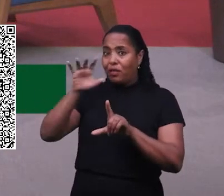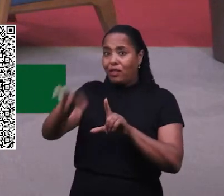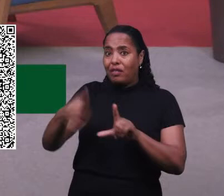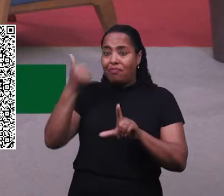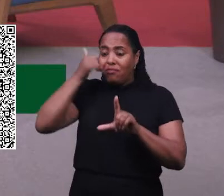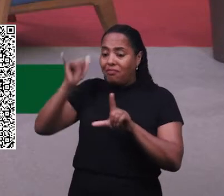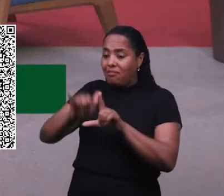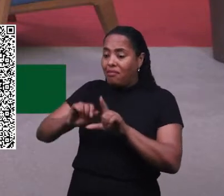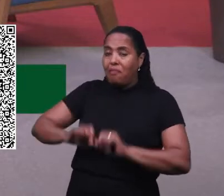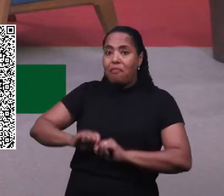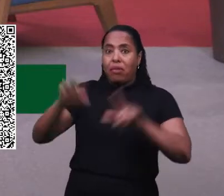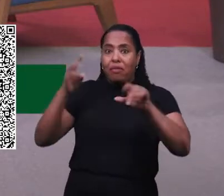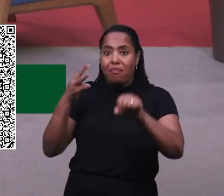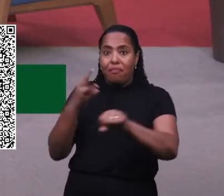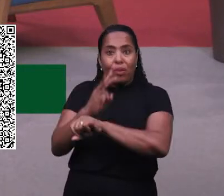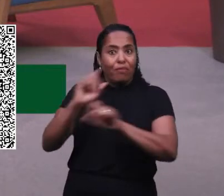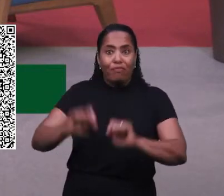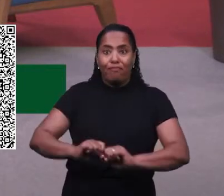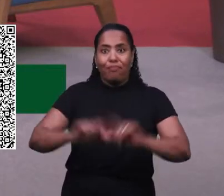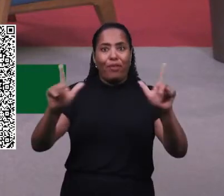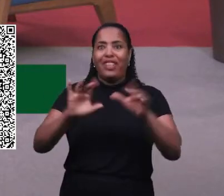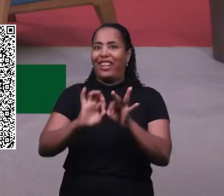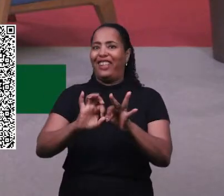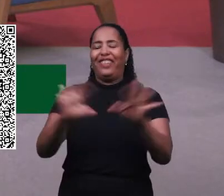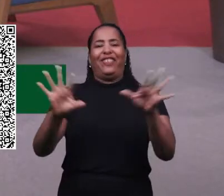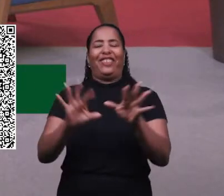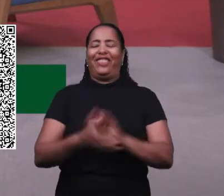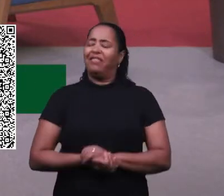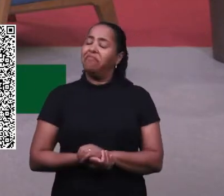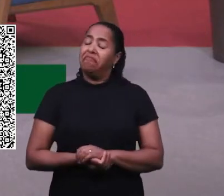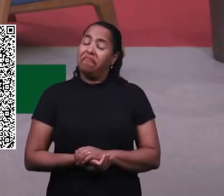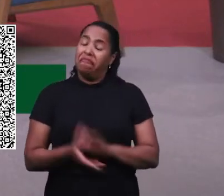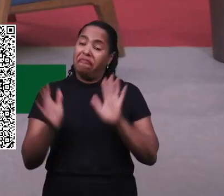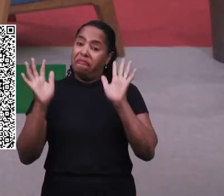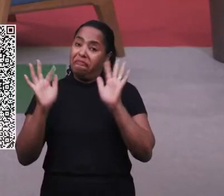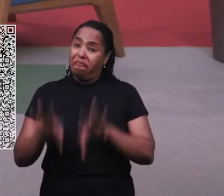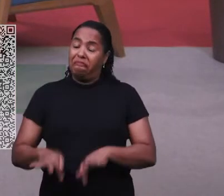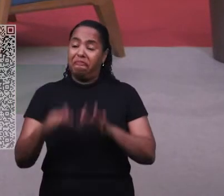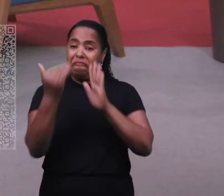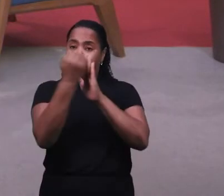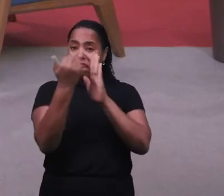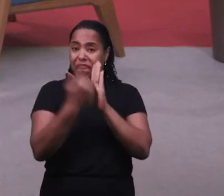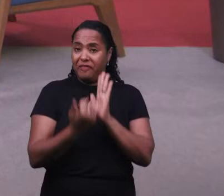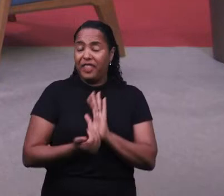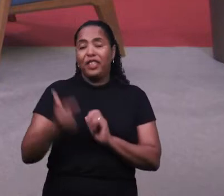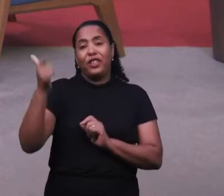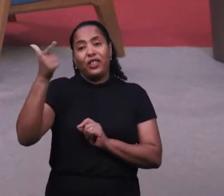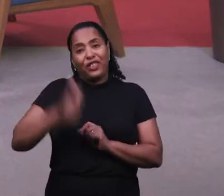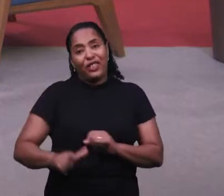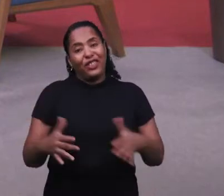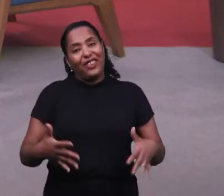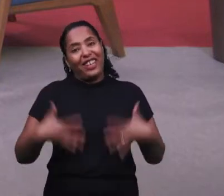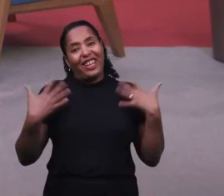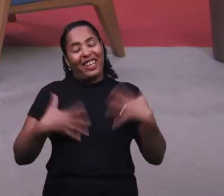déjà disponible là sur WhatsApp. Bien aimés, nous sommes arrivés à la fin, encore un volet.